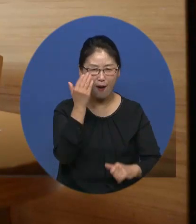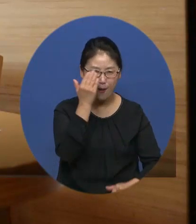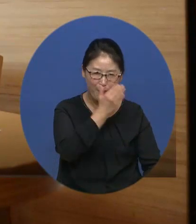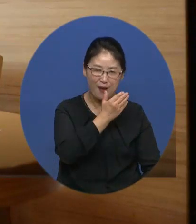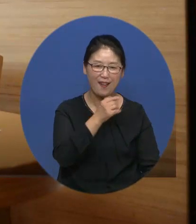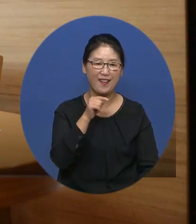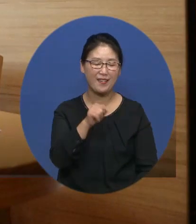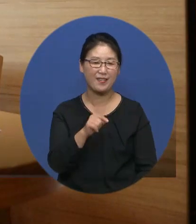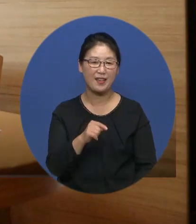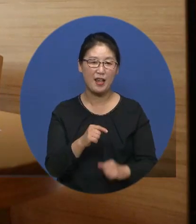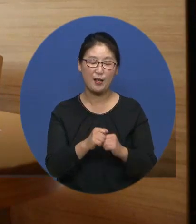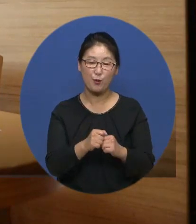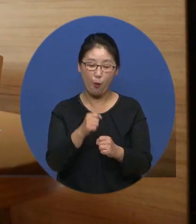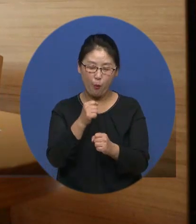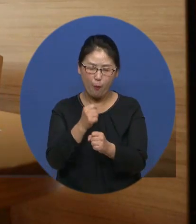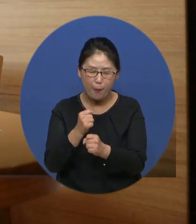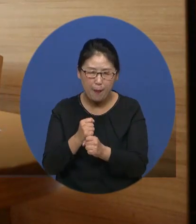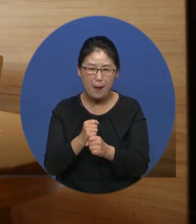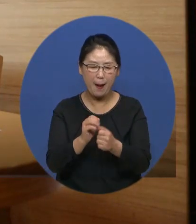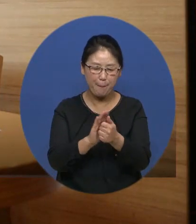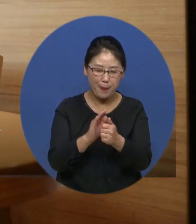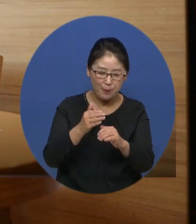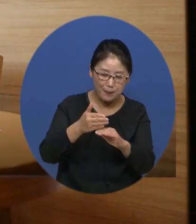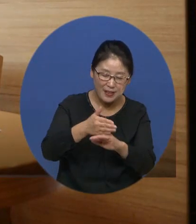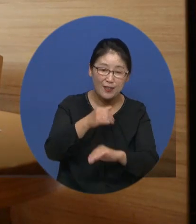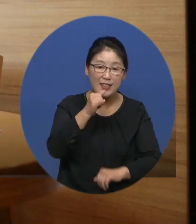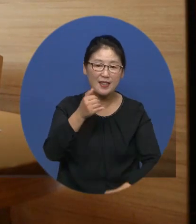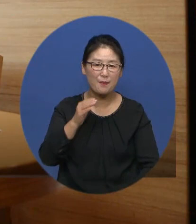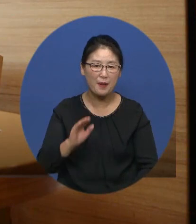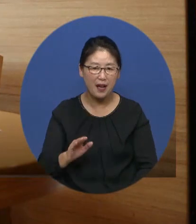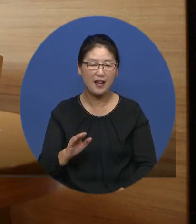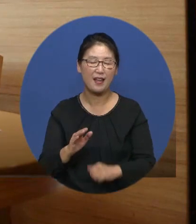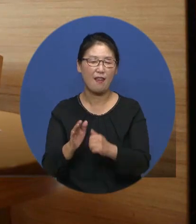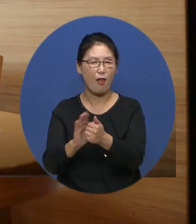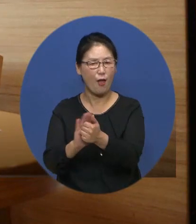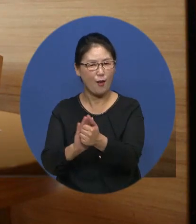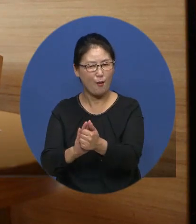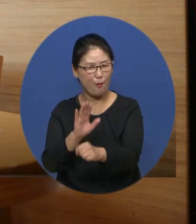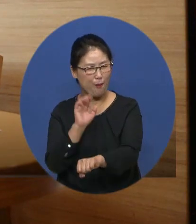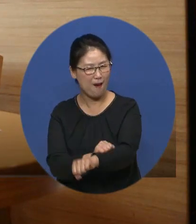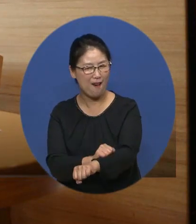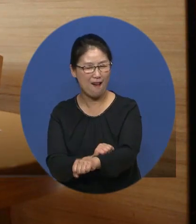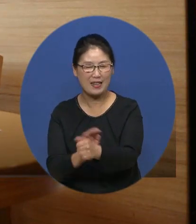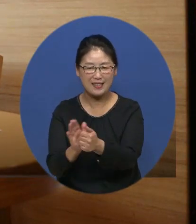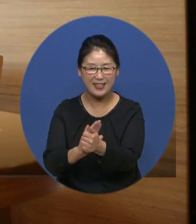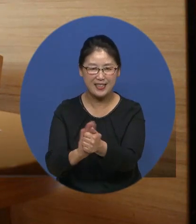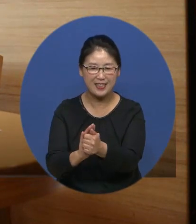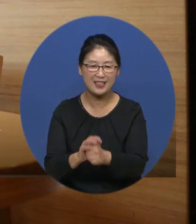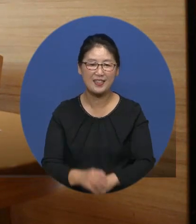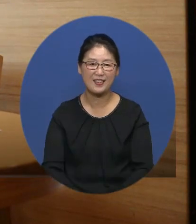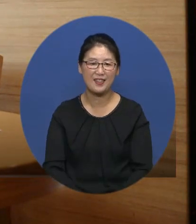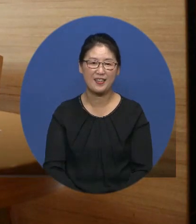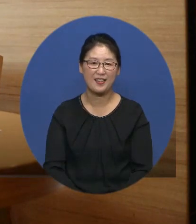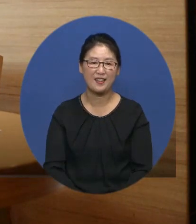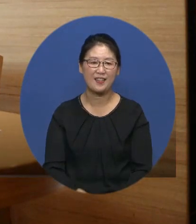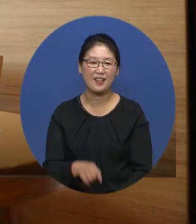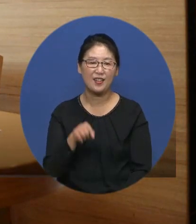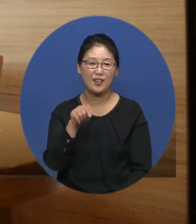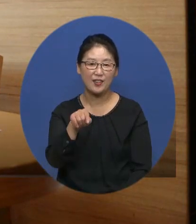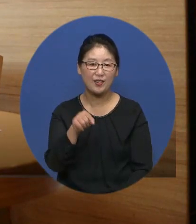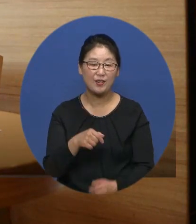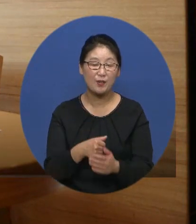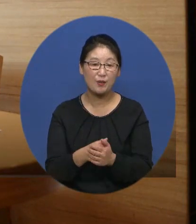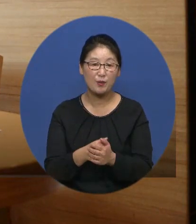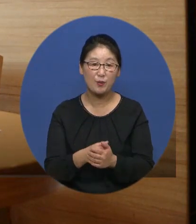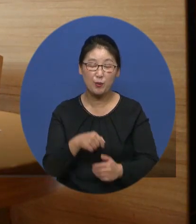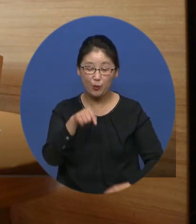속도는 느릴지라도 서비스하는 부분에 있어서 굉장히 친절도가 가미돼 있고, 또 사는 분들이 장애인이라는